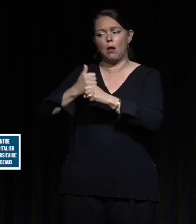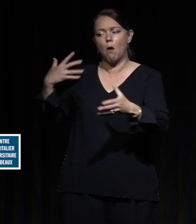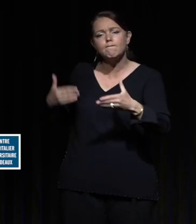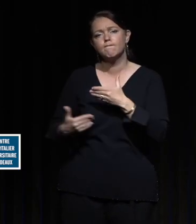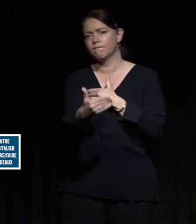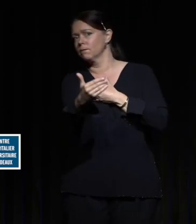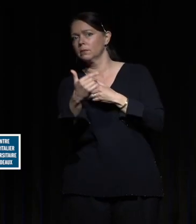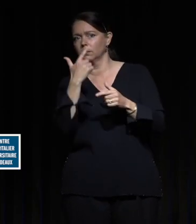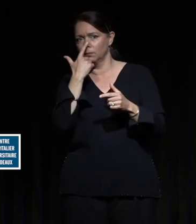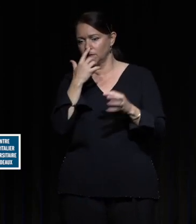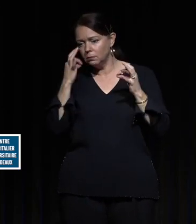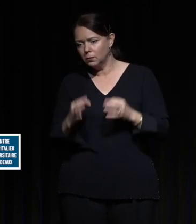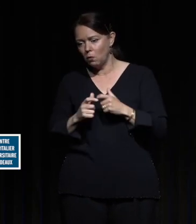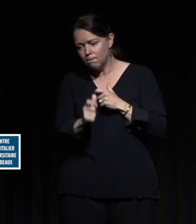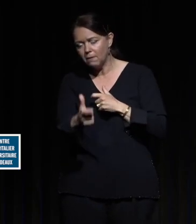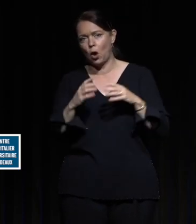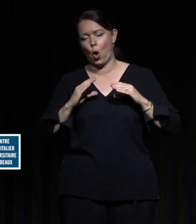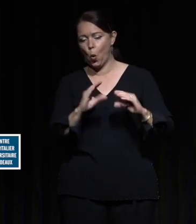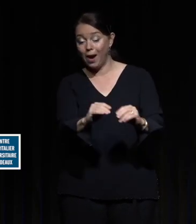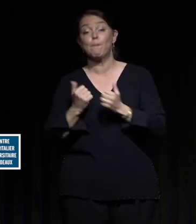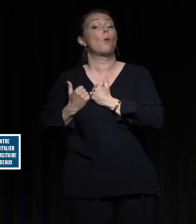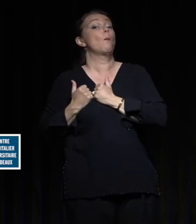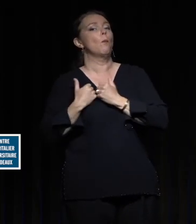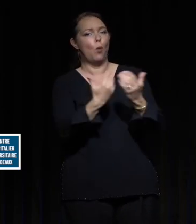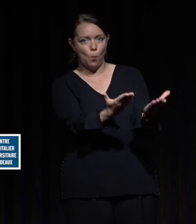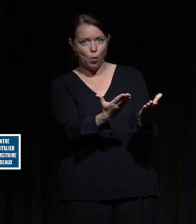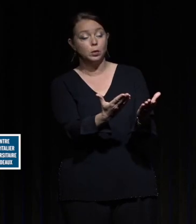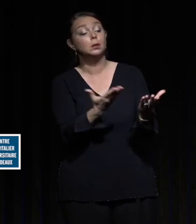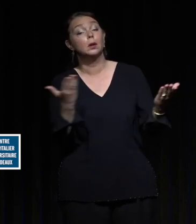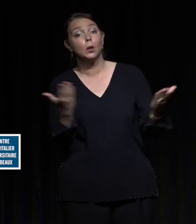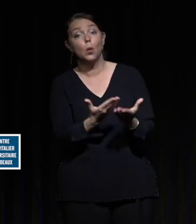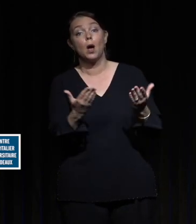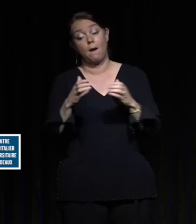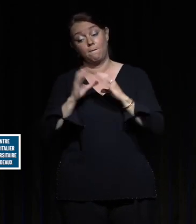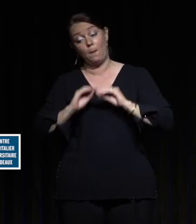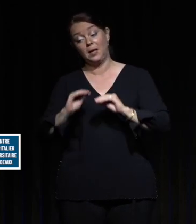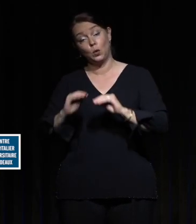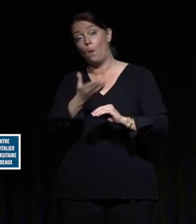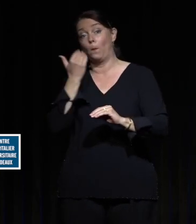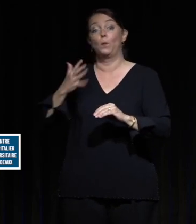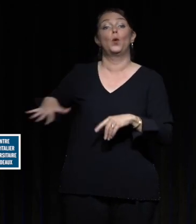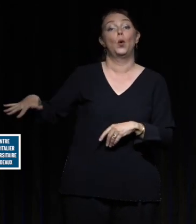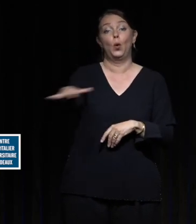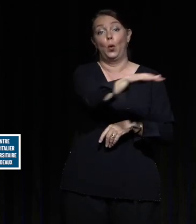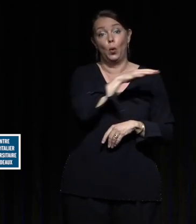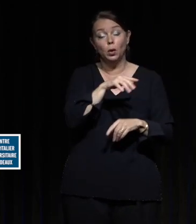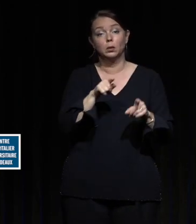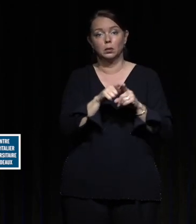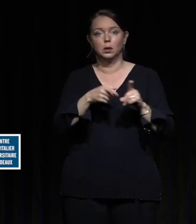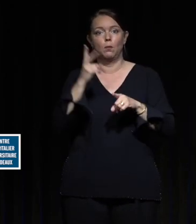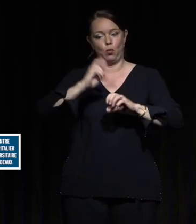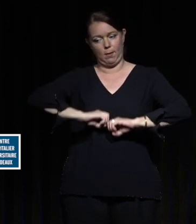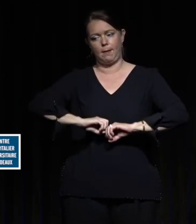à être opérationnel, à proposer une amélioration de la formation, une amélioration de la